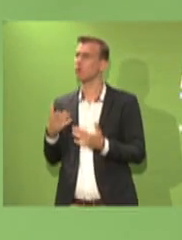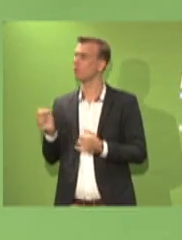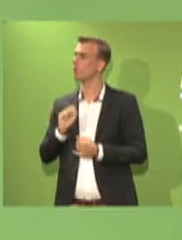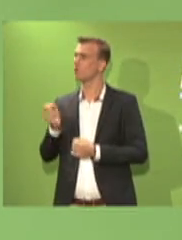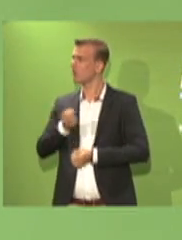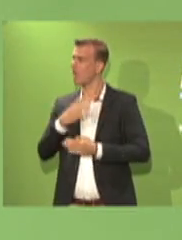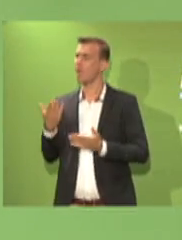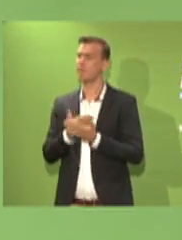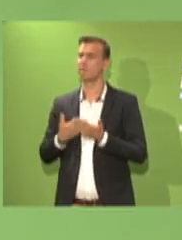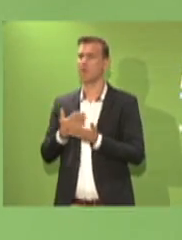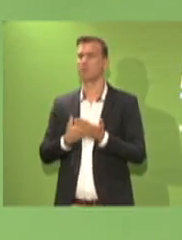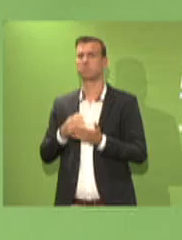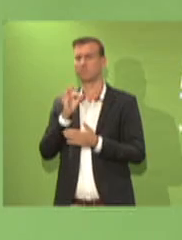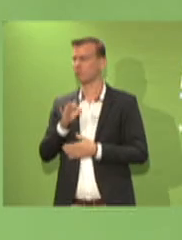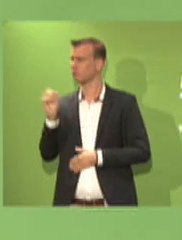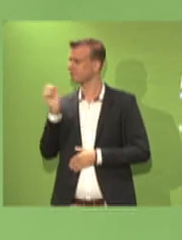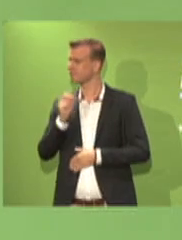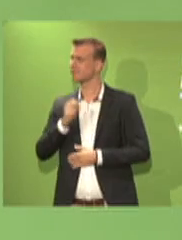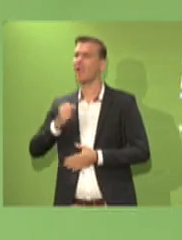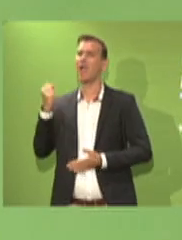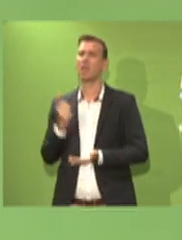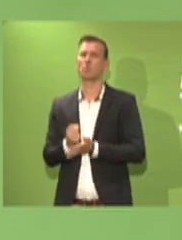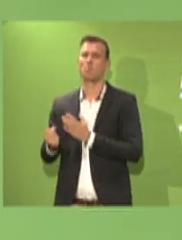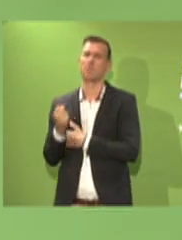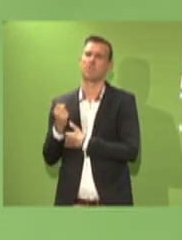deutliches Beispiel für den Irrsinn der Atomenergie.